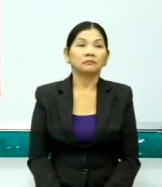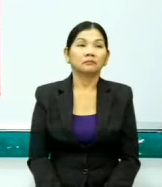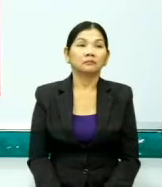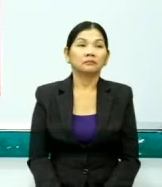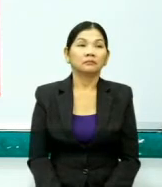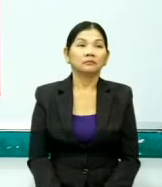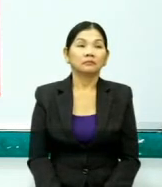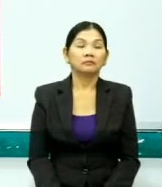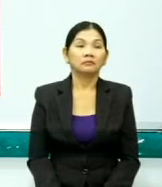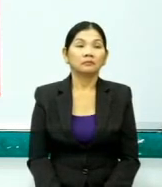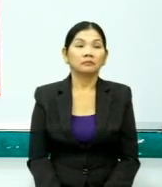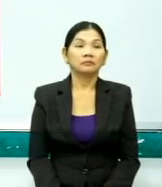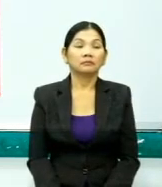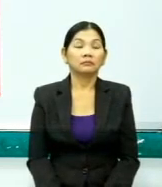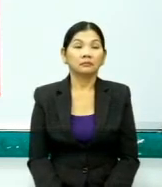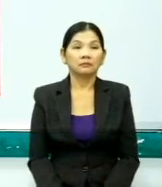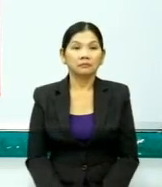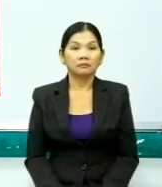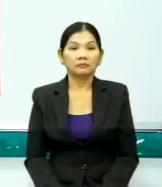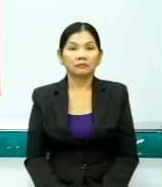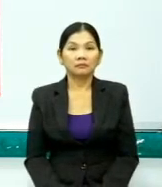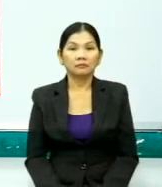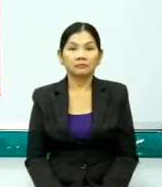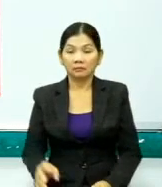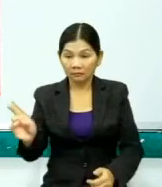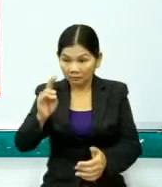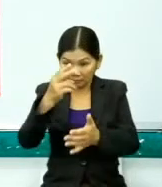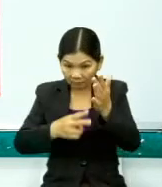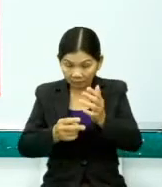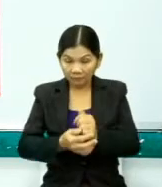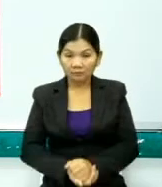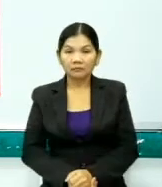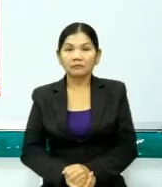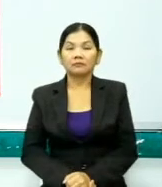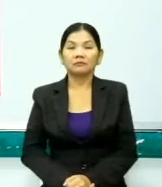chà con kịch tịch mới kệ kệ chia sắp ở vậy con